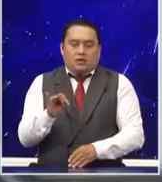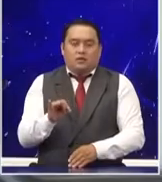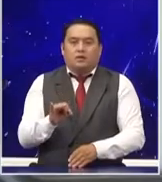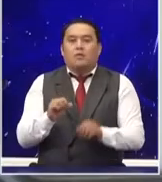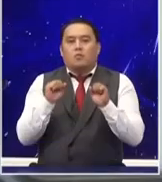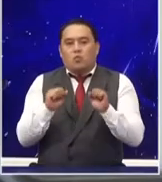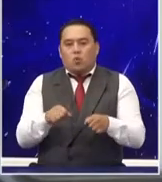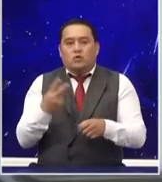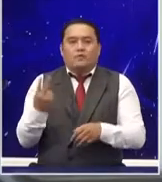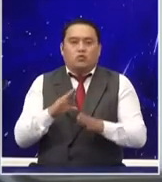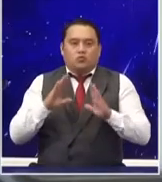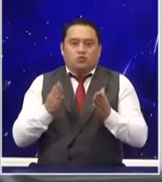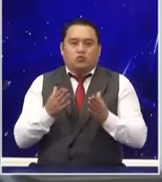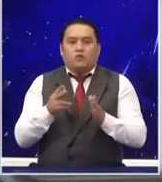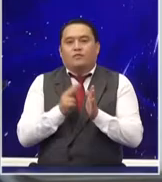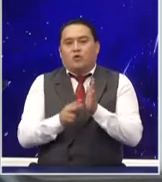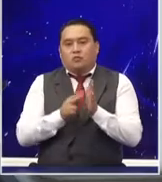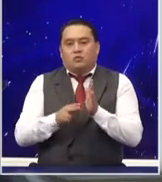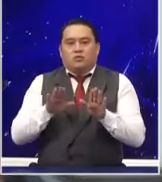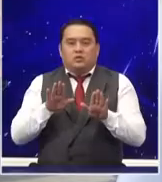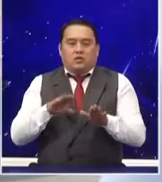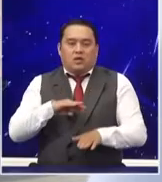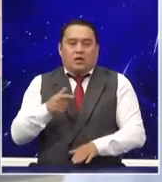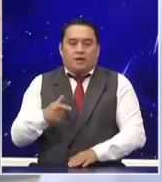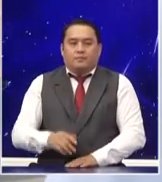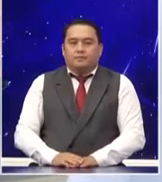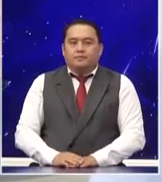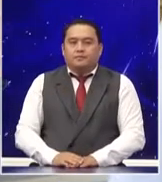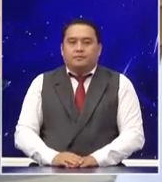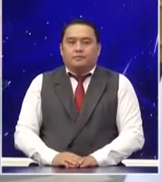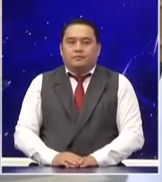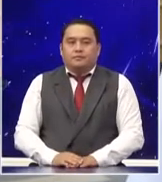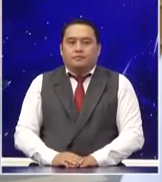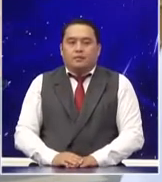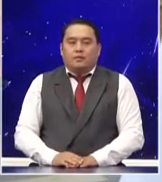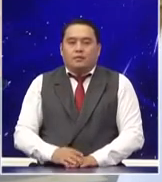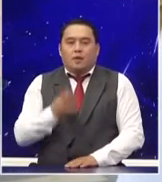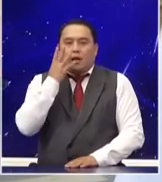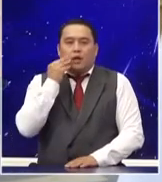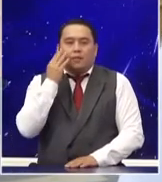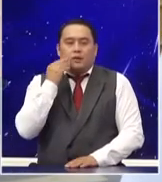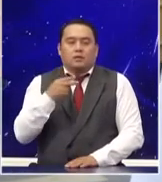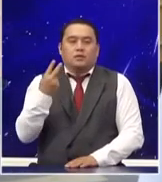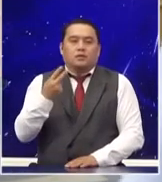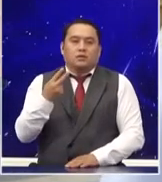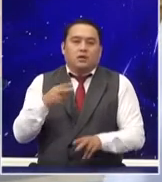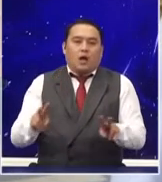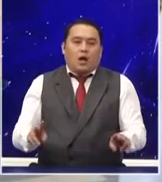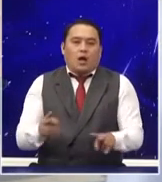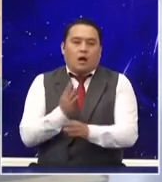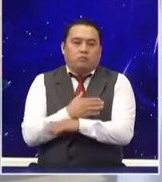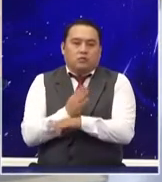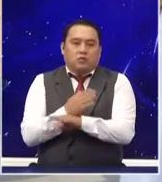наличными, но в обоих случаях цена составляет 80 тенге. Алматы-Капшагай осы 20 сентябрьден бері ашылватыр.